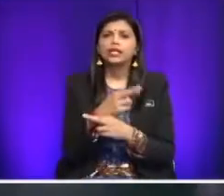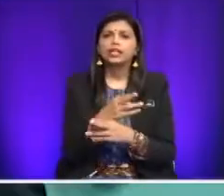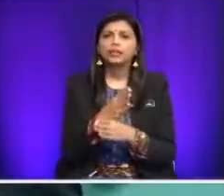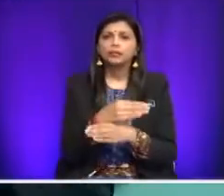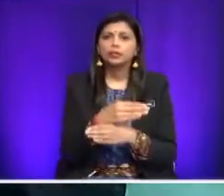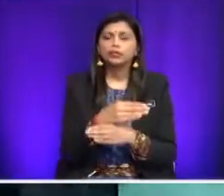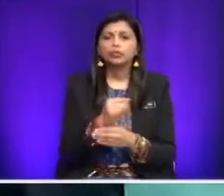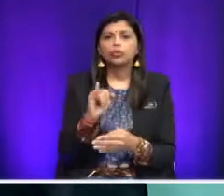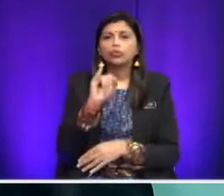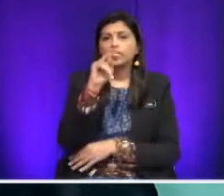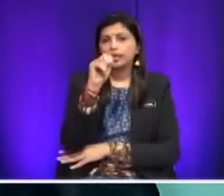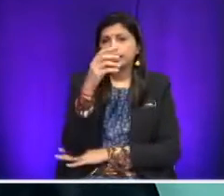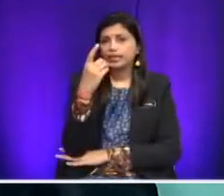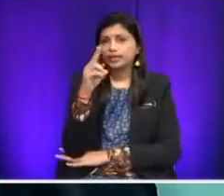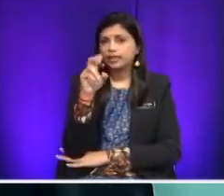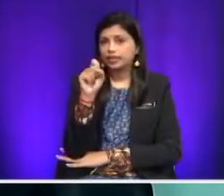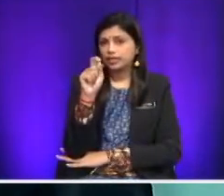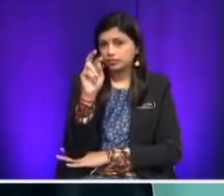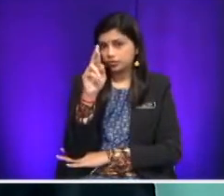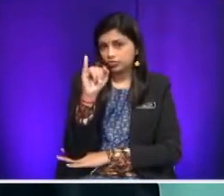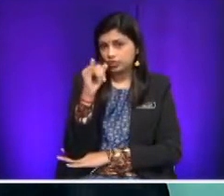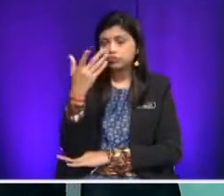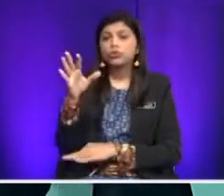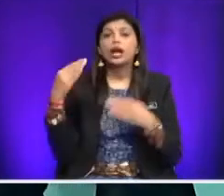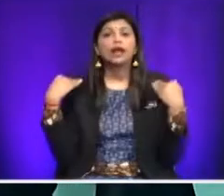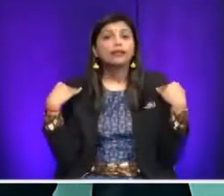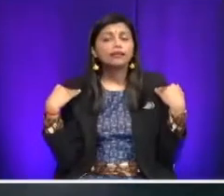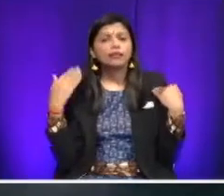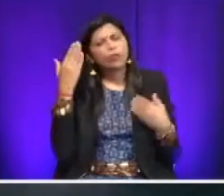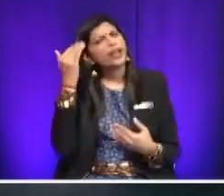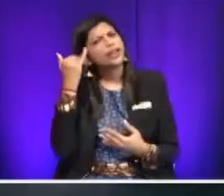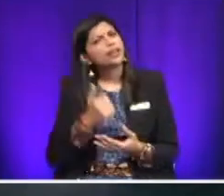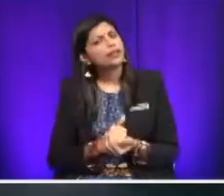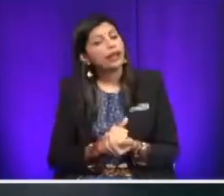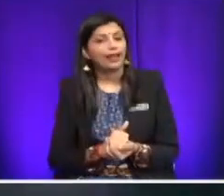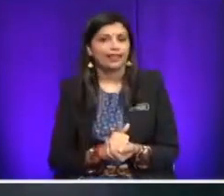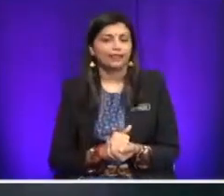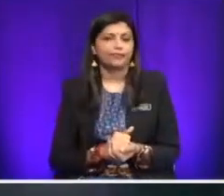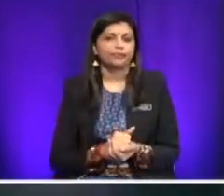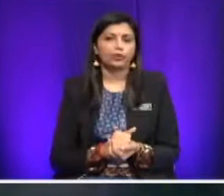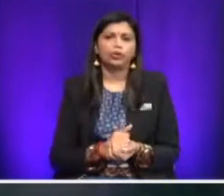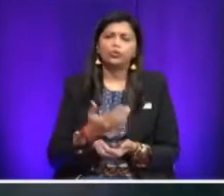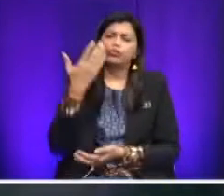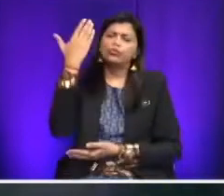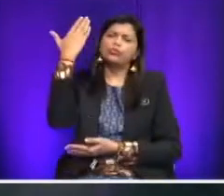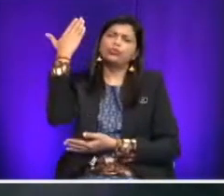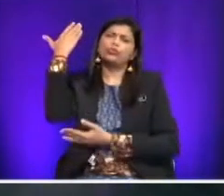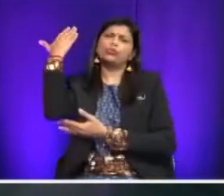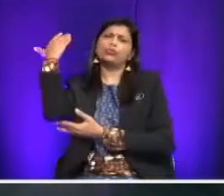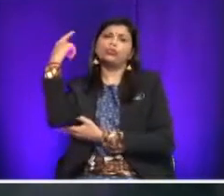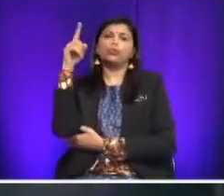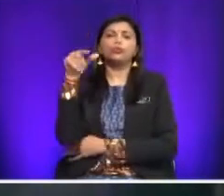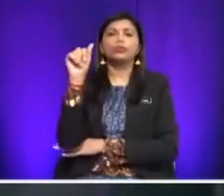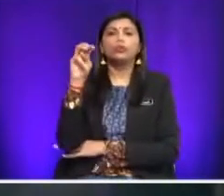Juli kebetulan ini dalam wujud pada zaman batu lagi betul Maaf sejak zaman mesolitik perlu kita juga nih nih